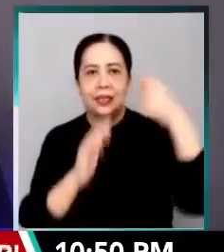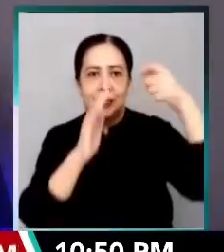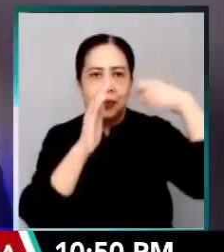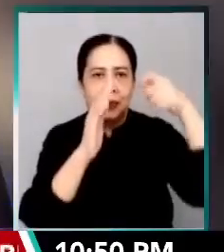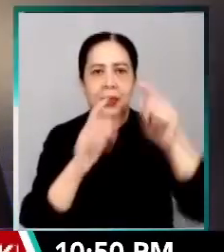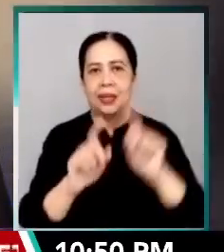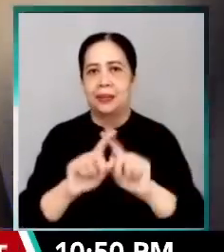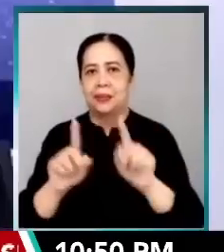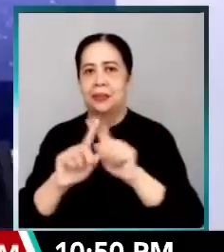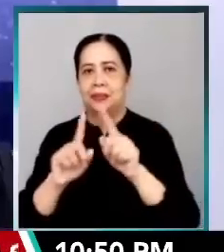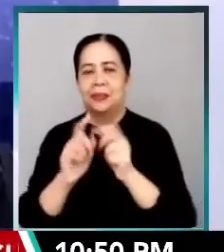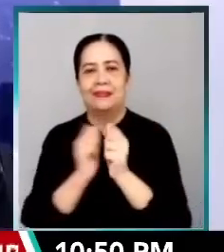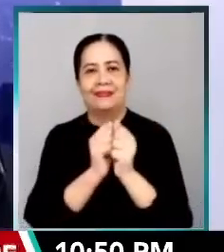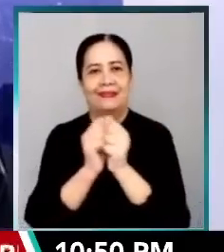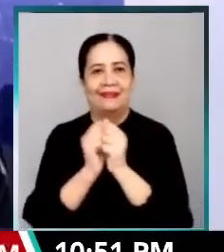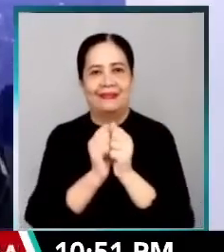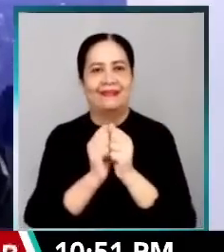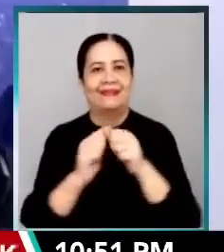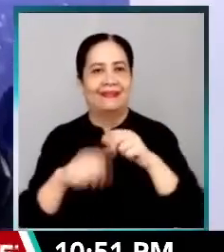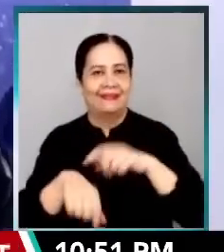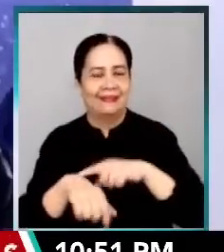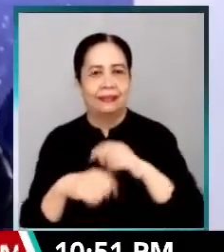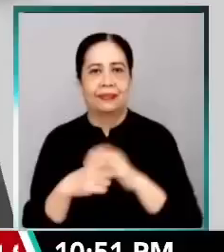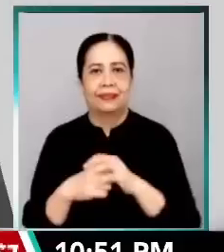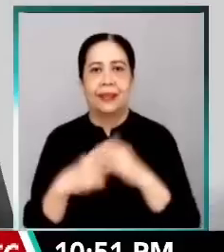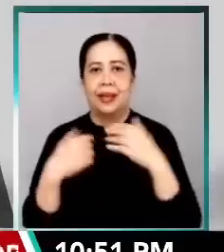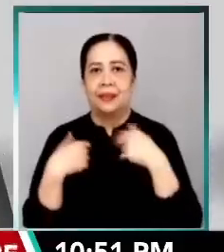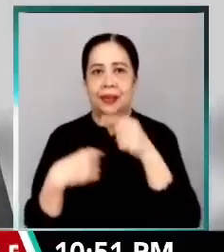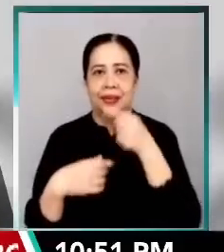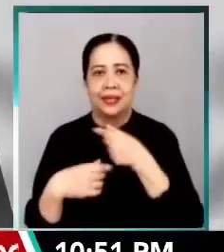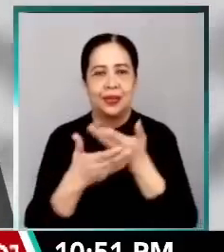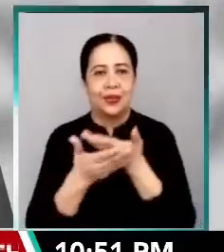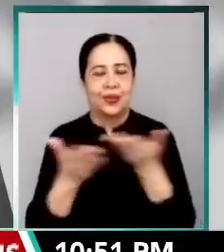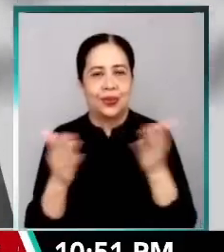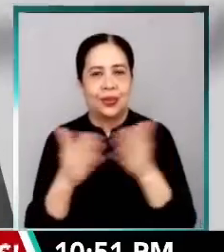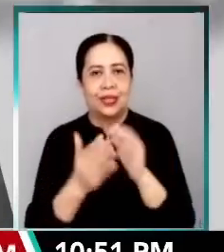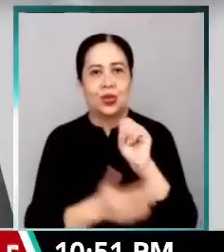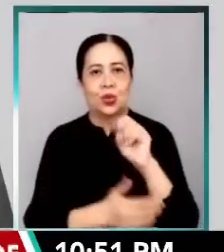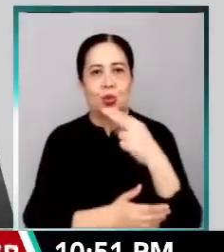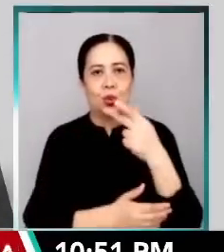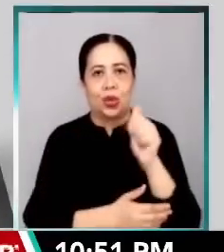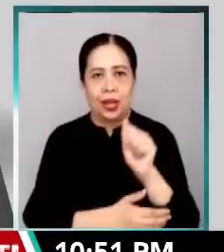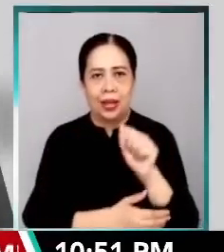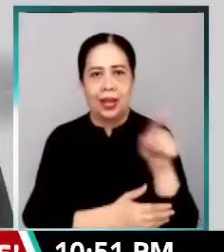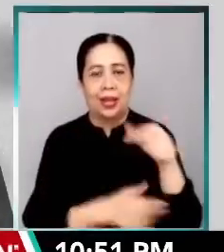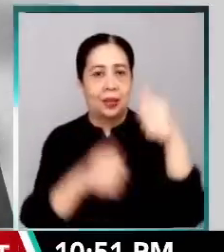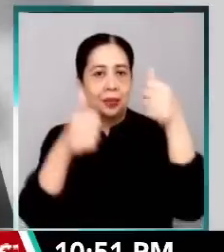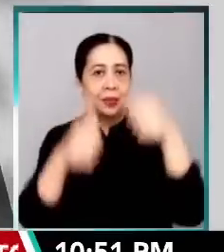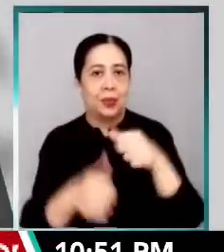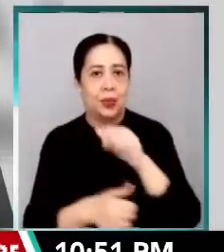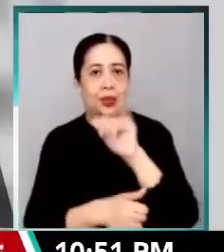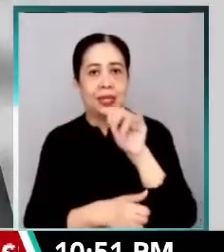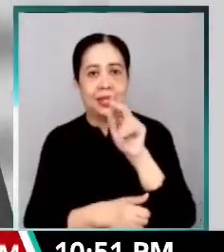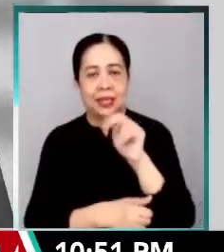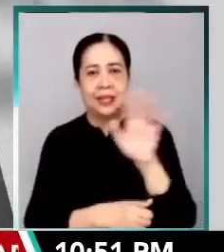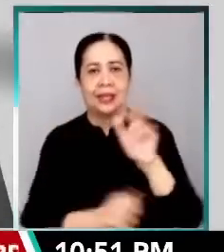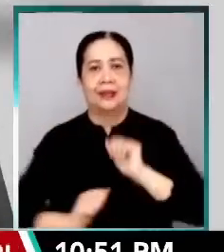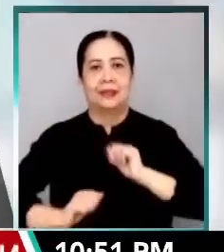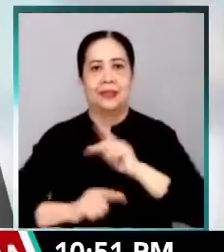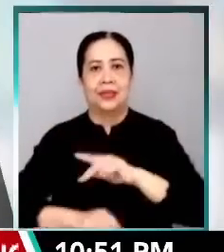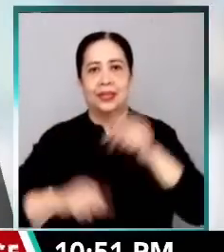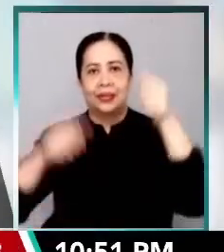bonding moments. May pagbati rin si Suga. Sa Weavers naman, nagpost si Jin ng kanyang appreciation post sa